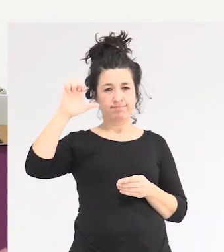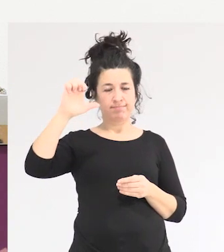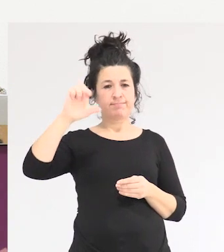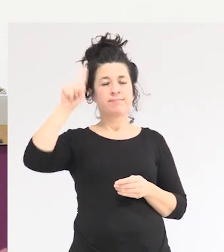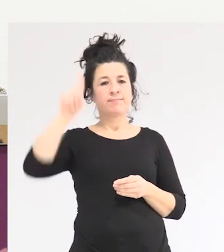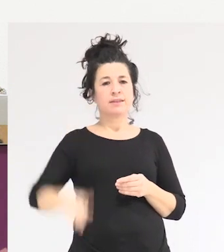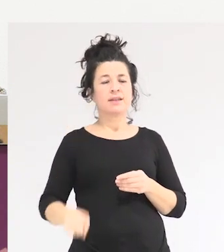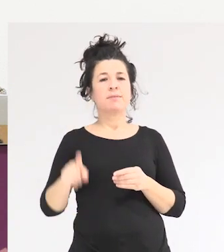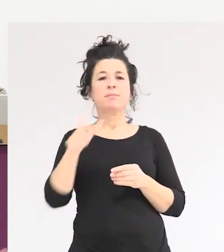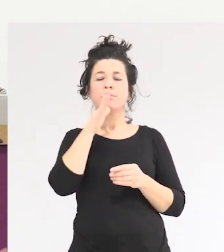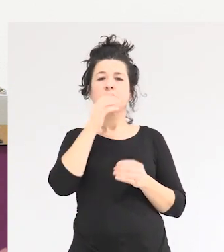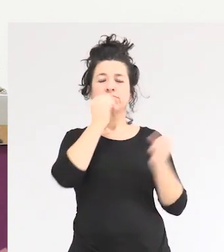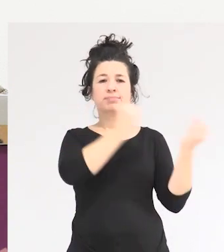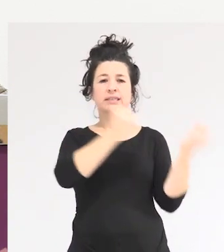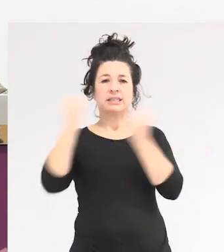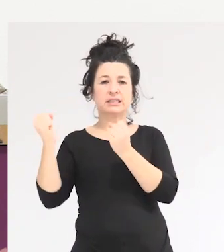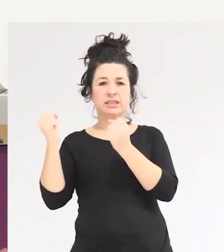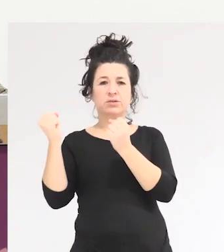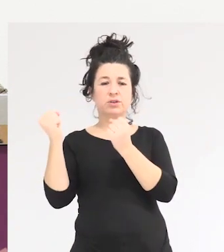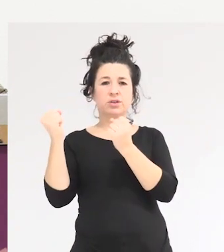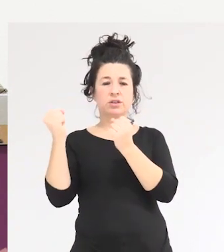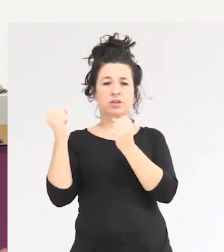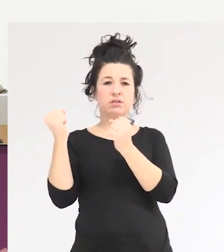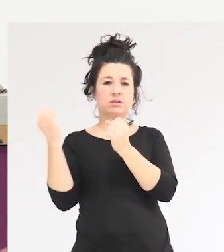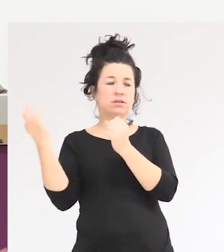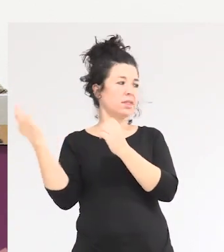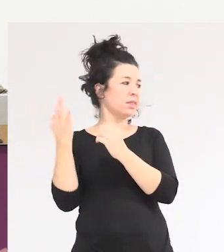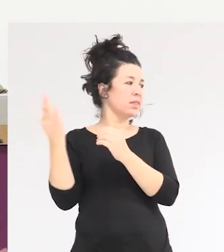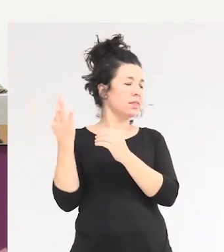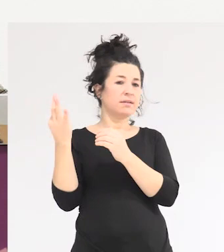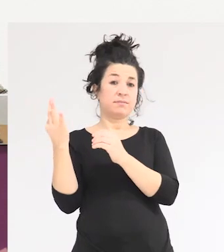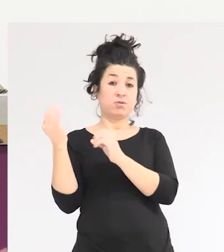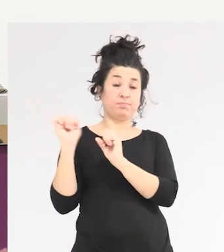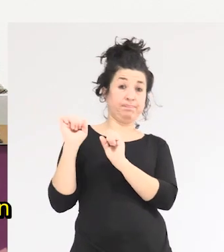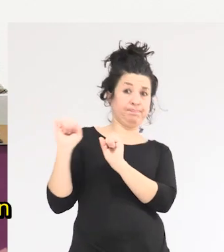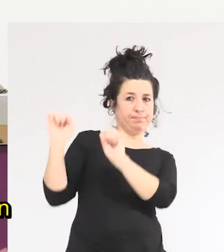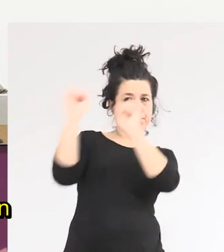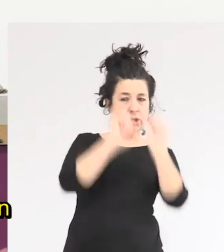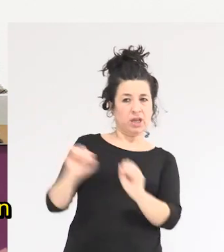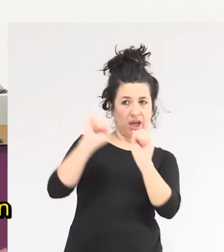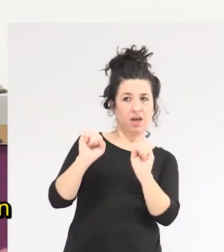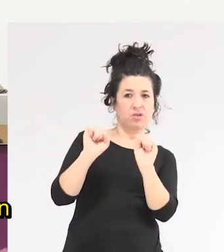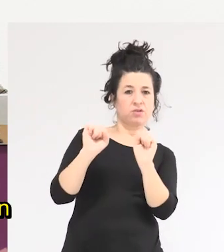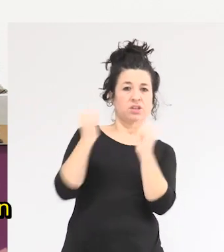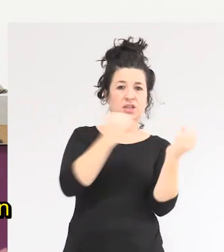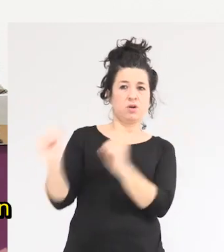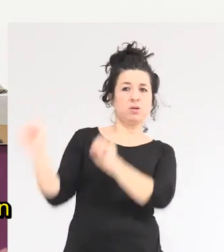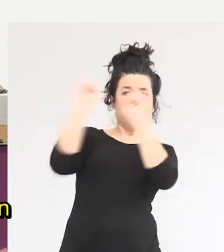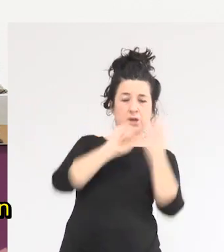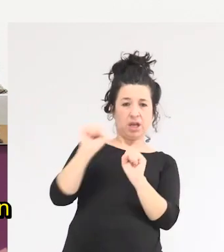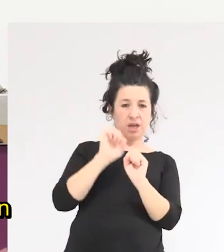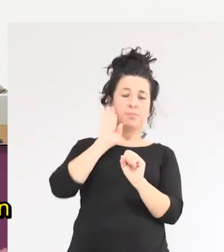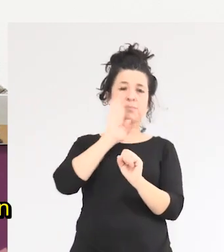nola baitere instituzioetatik zaindu beharra, mok zaindu beharra ginela, eta bere